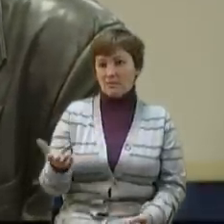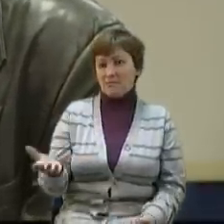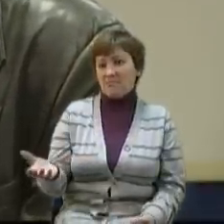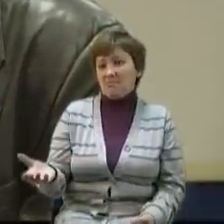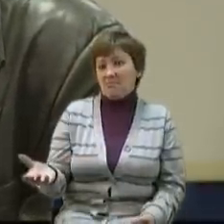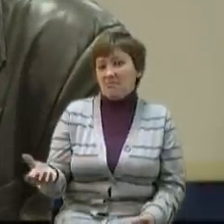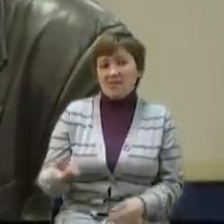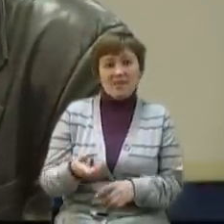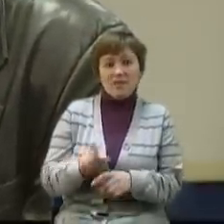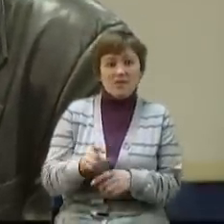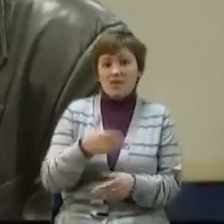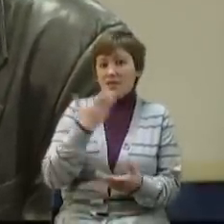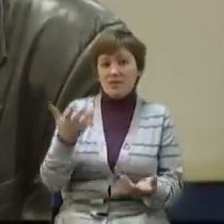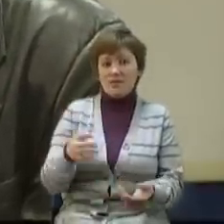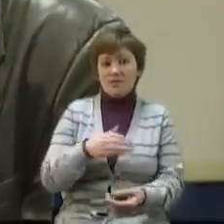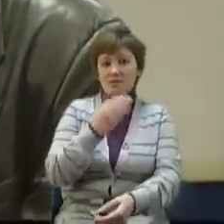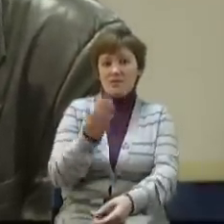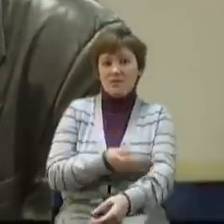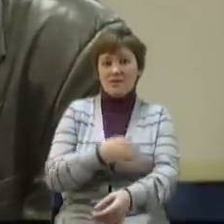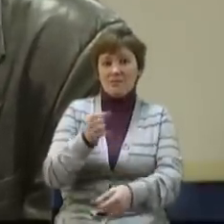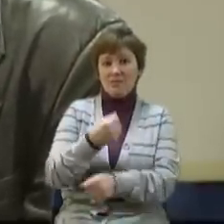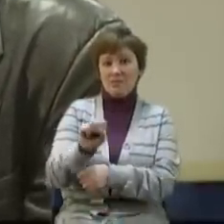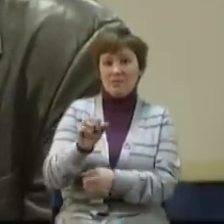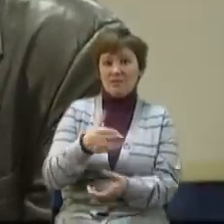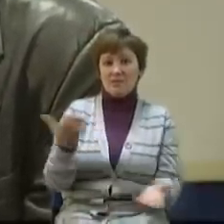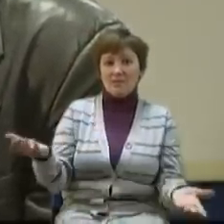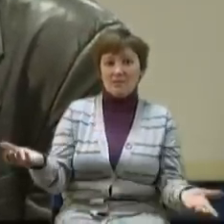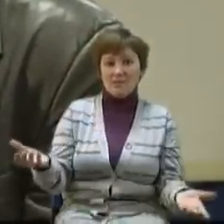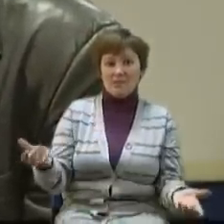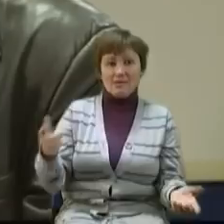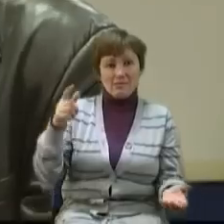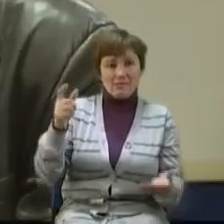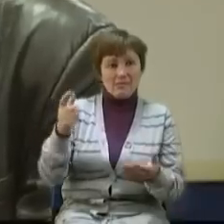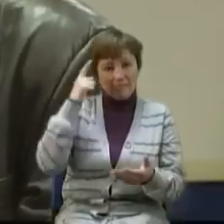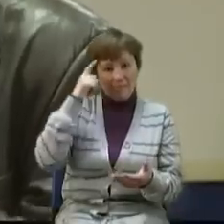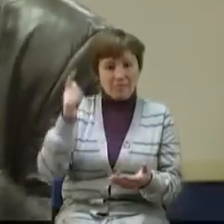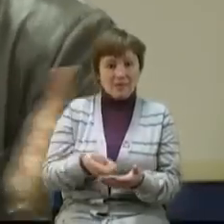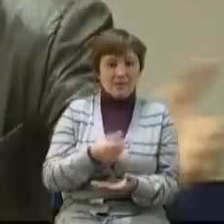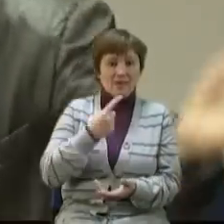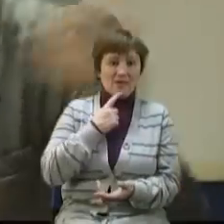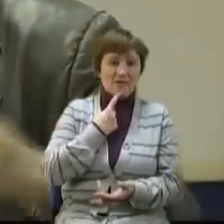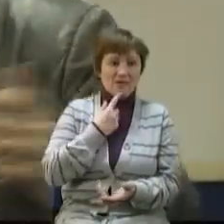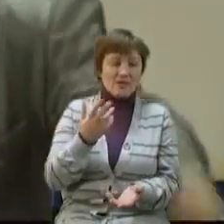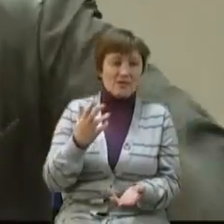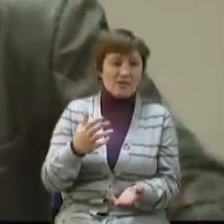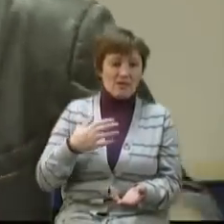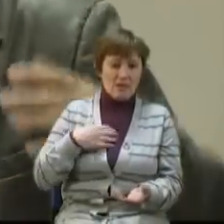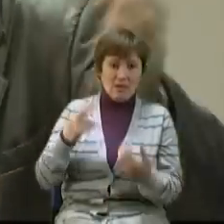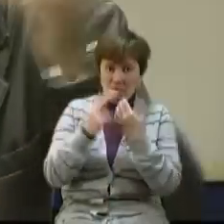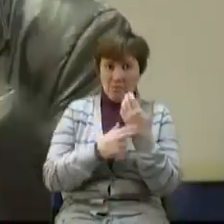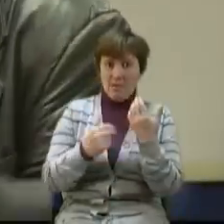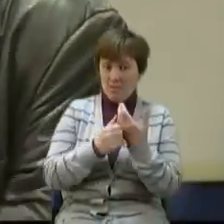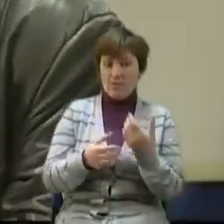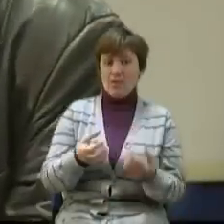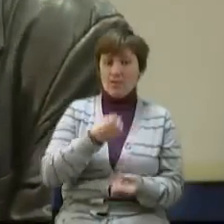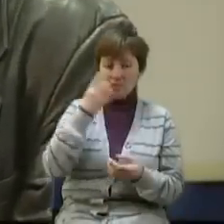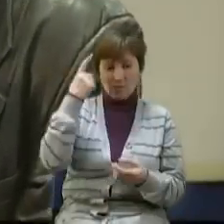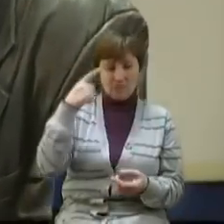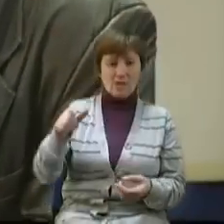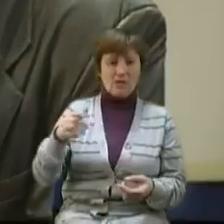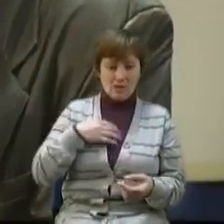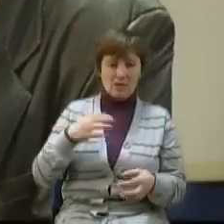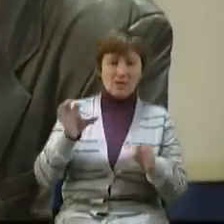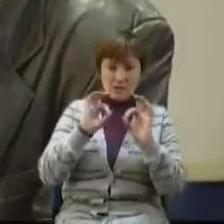побеждается. Мне было это так трудно, ну, понять, как это я, ну, я же вот так в Библии ему цитирую, он мне тоже